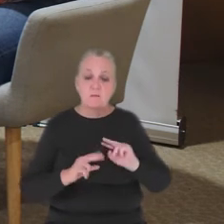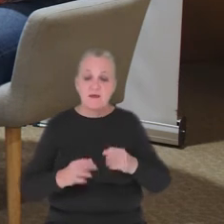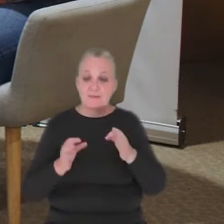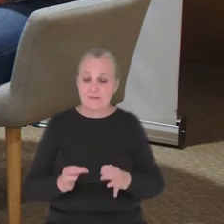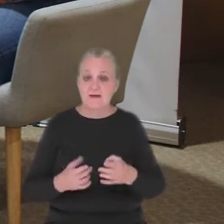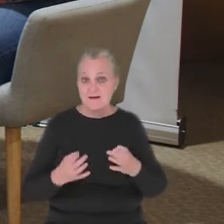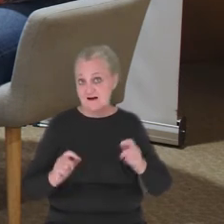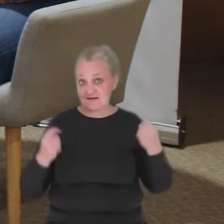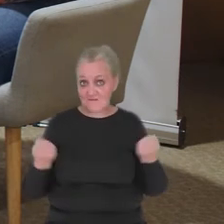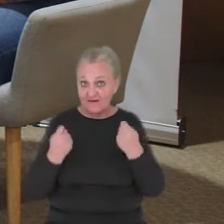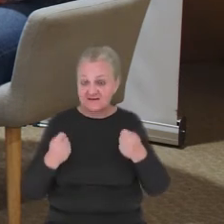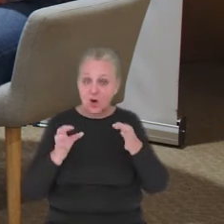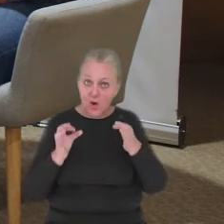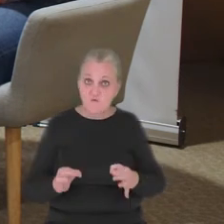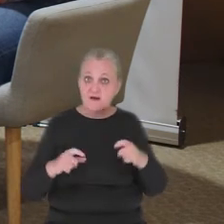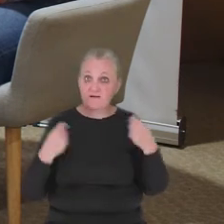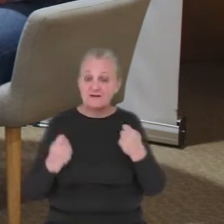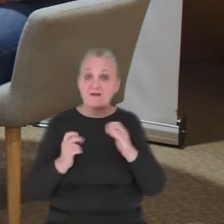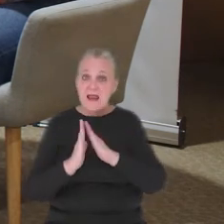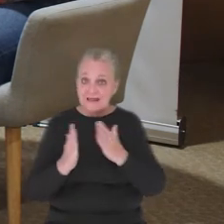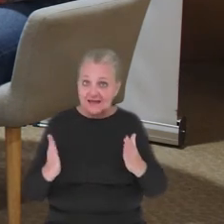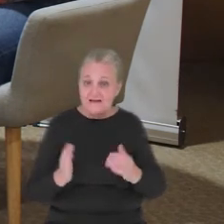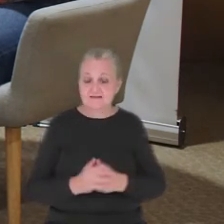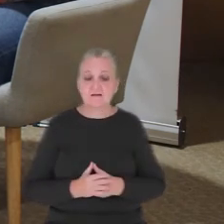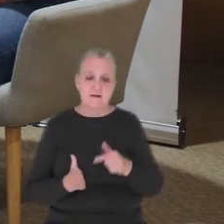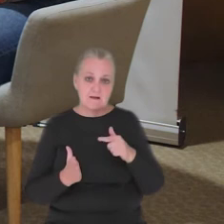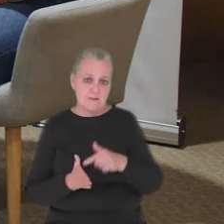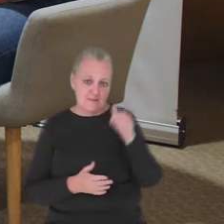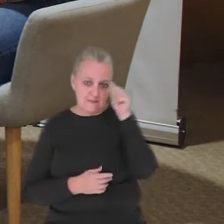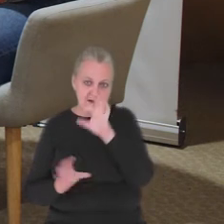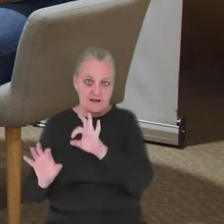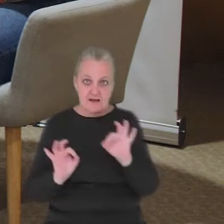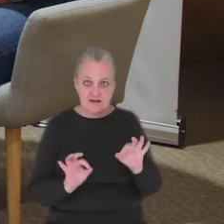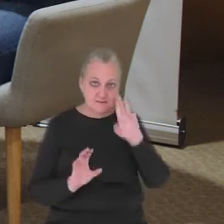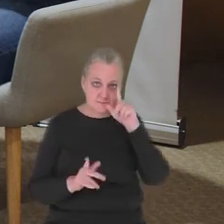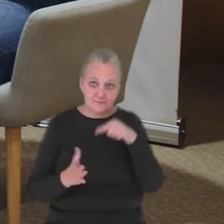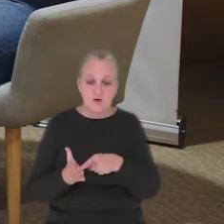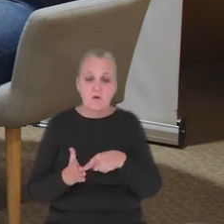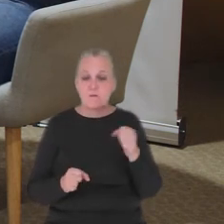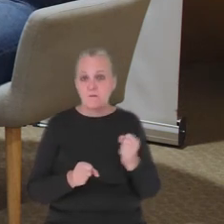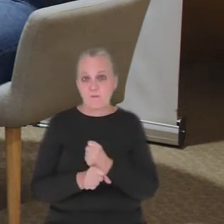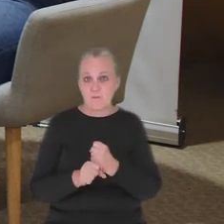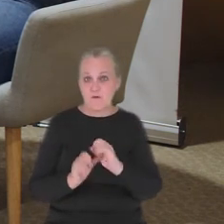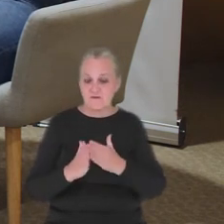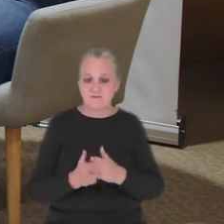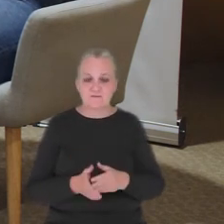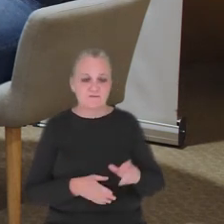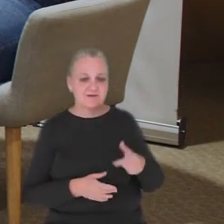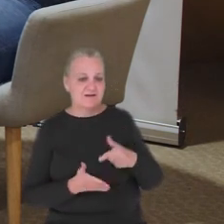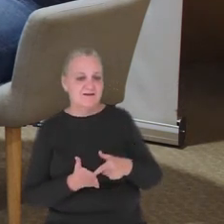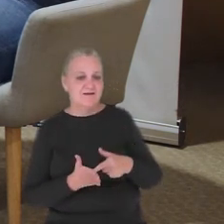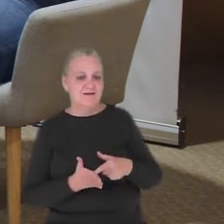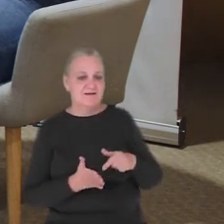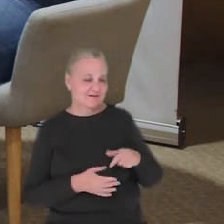na festiwalu, który jest oficjalnym festiwalem literackim, już z samej nazwy. Mamy tu tak zwaną poważną literaturę. O nie, czy komiks to sztuka? To